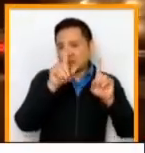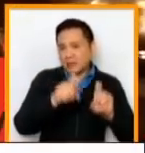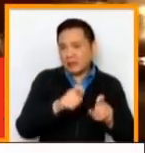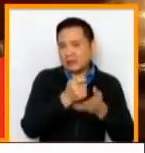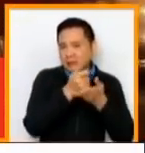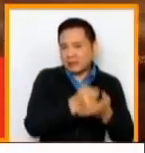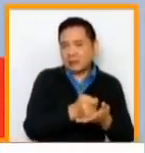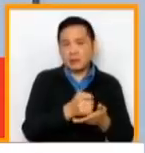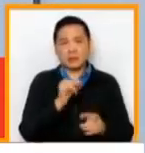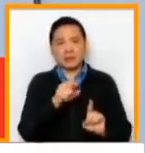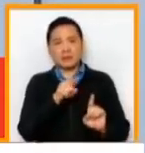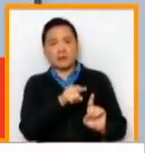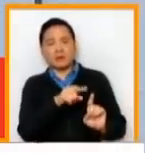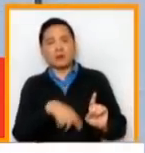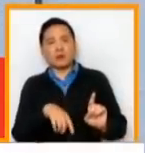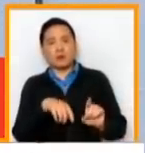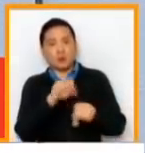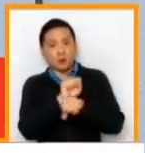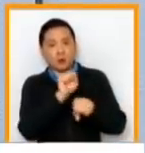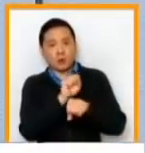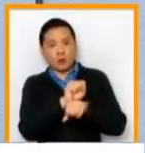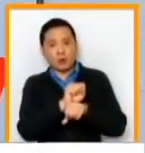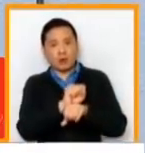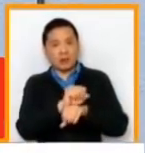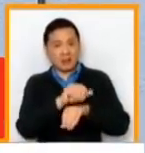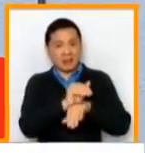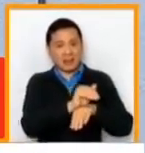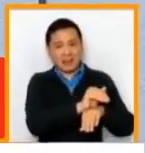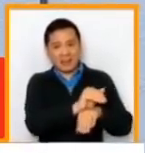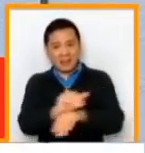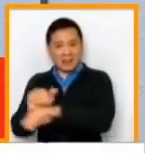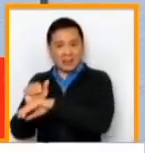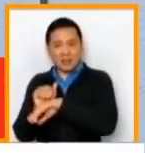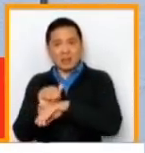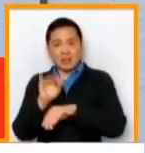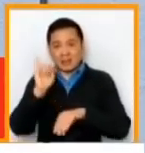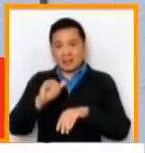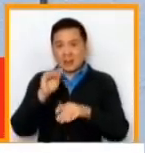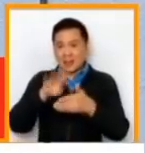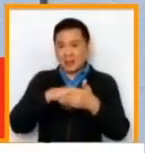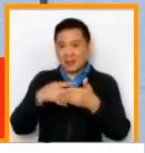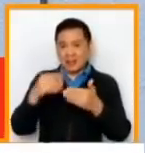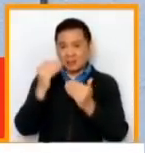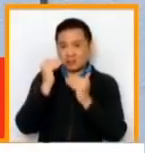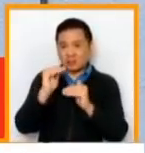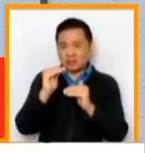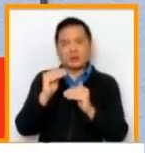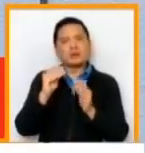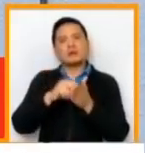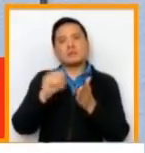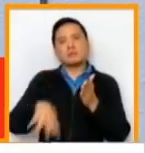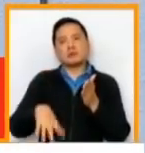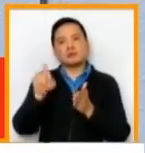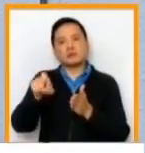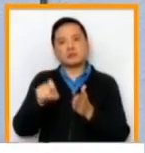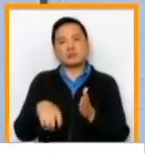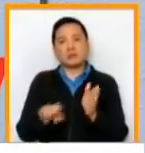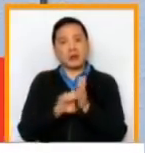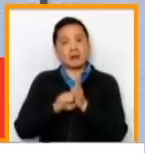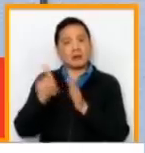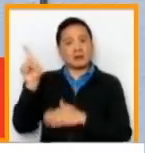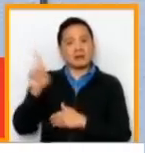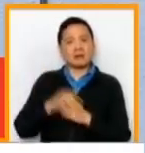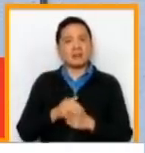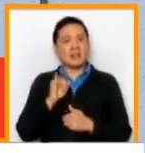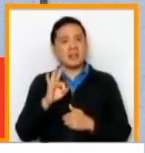sana ang curfew. Out ko po is 9 p.m. So pag mga around 9 p.m, wala na kami masakyan. Even kahit sa taxi. Kung sa taxi